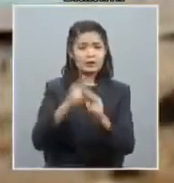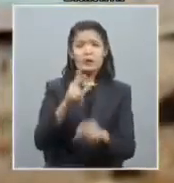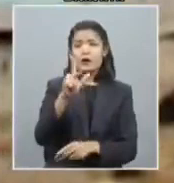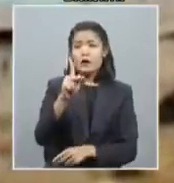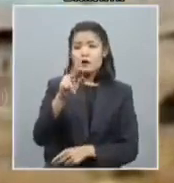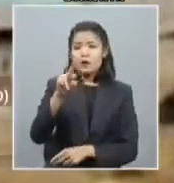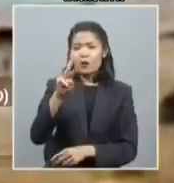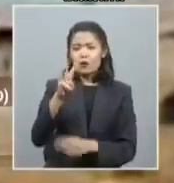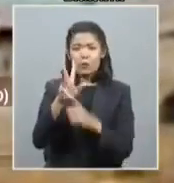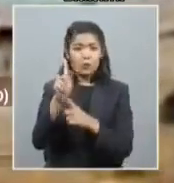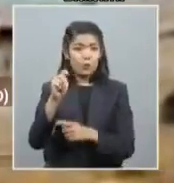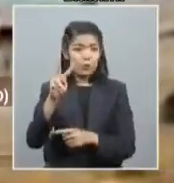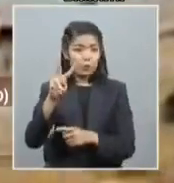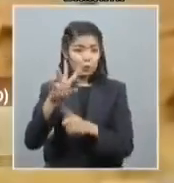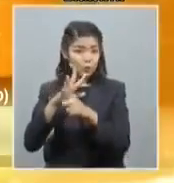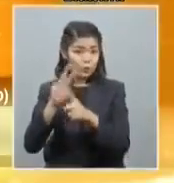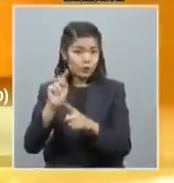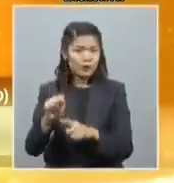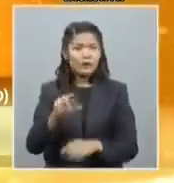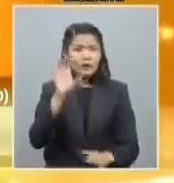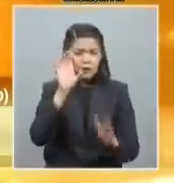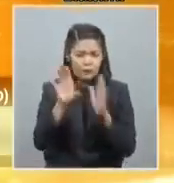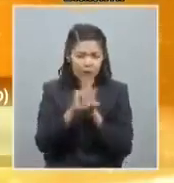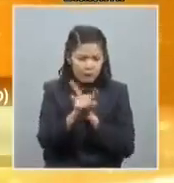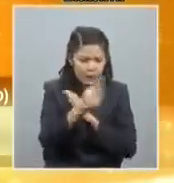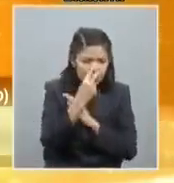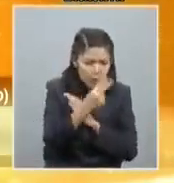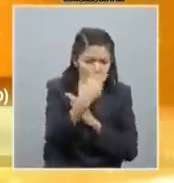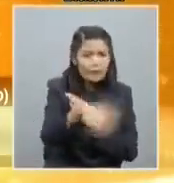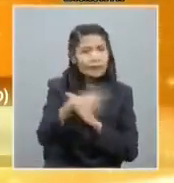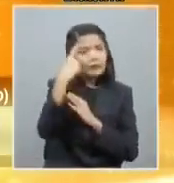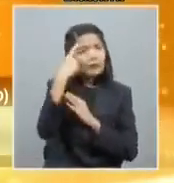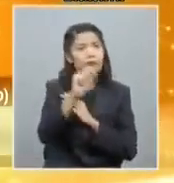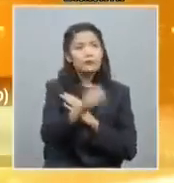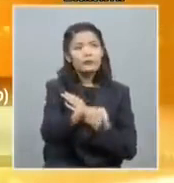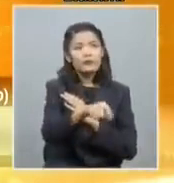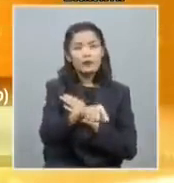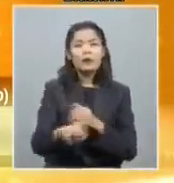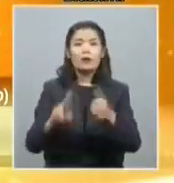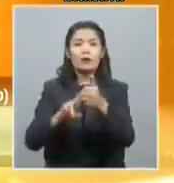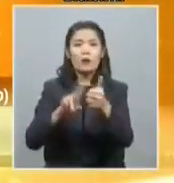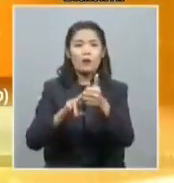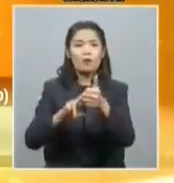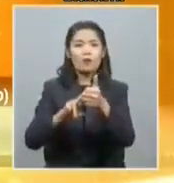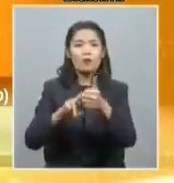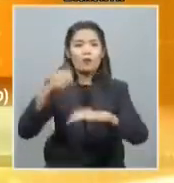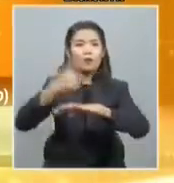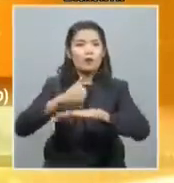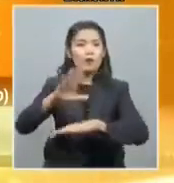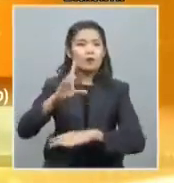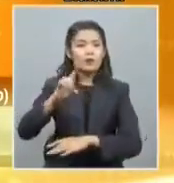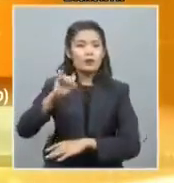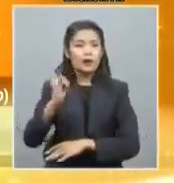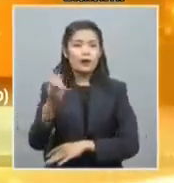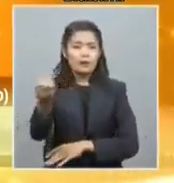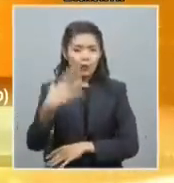รก็บอกว่าดูภาพแล้วมีความเป็นไปได้เลยฮะเนี่ยฮะท่านรองอธิบดีบอกมีความเป็นไปได้เลยว่ามันอาจจะ